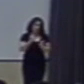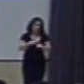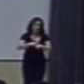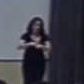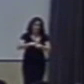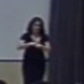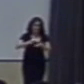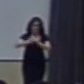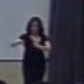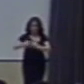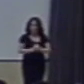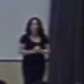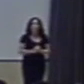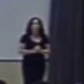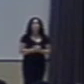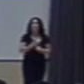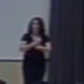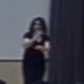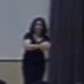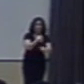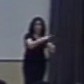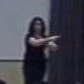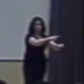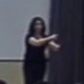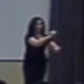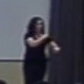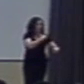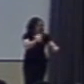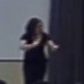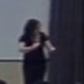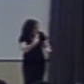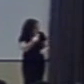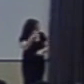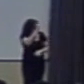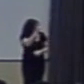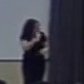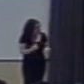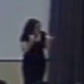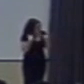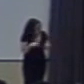m'havien preguntat des de l'organització què entenia jo per a responsabilitat social, no? I especialment dels mitjans. No?